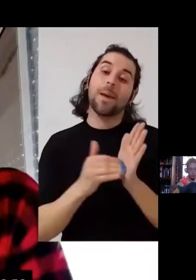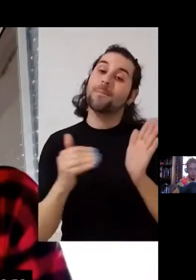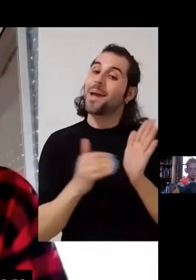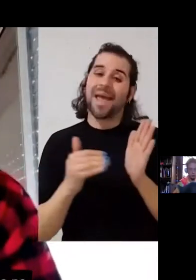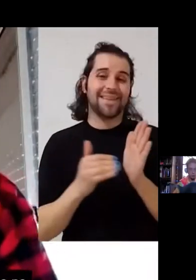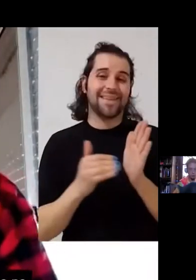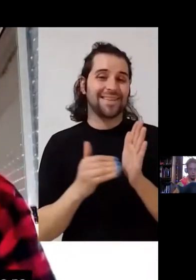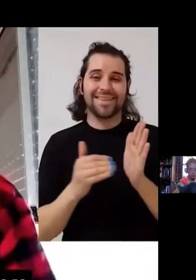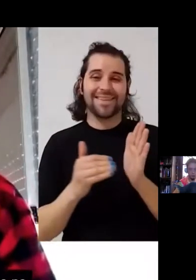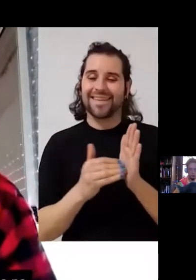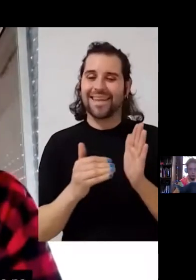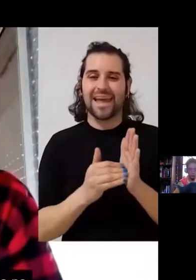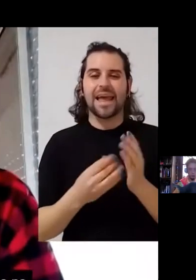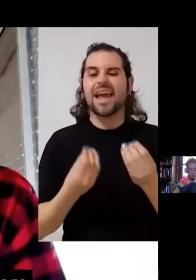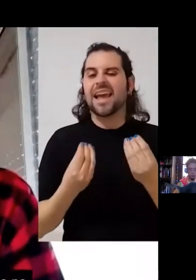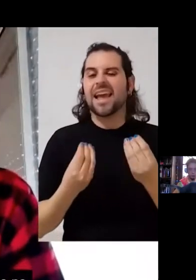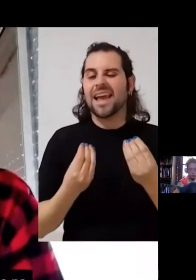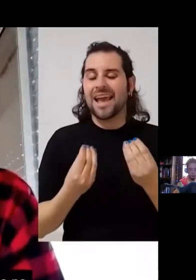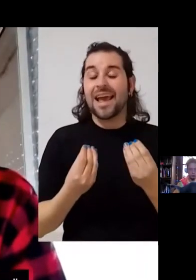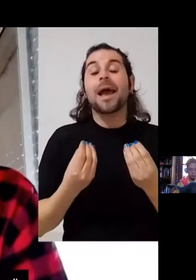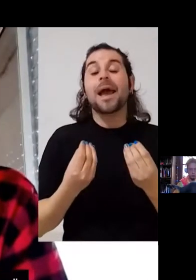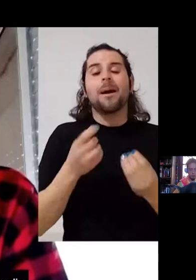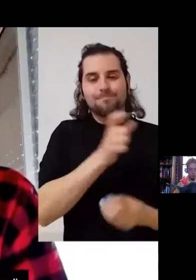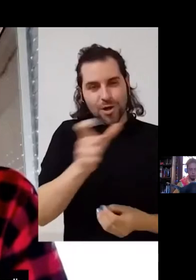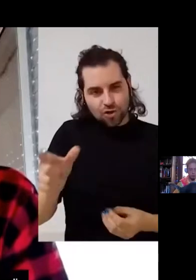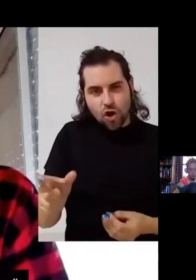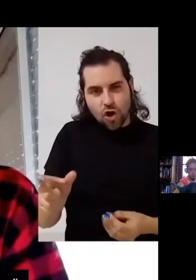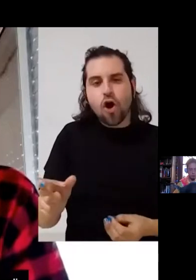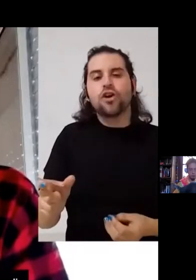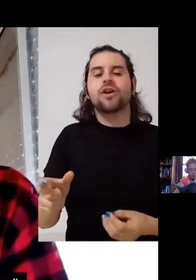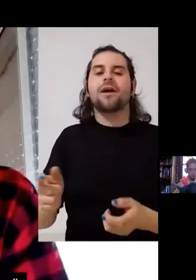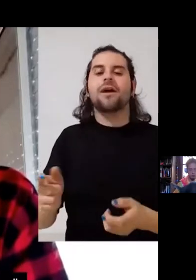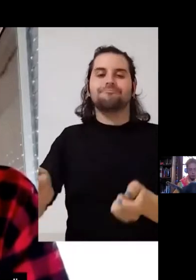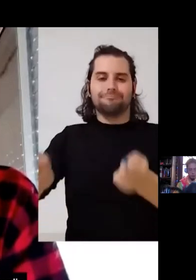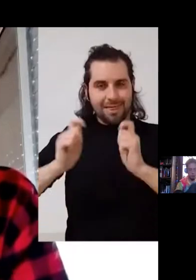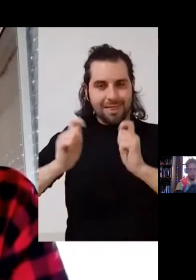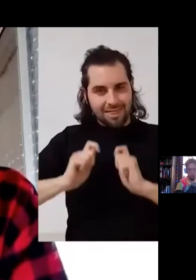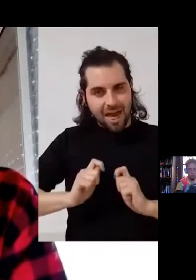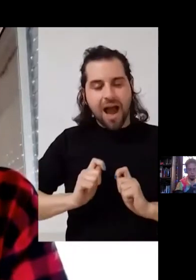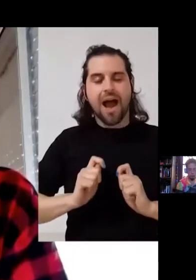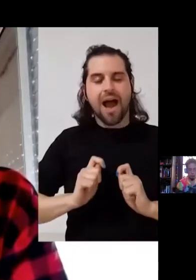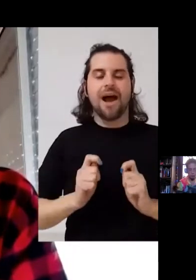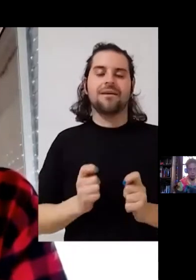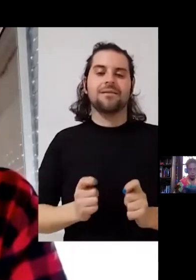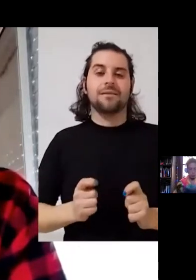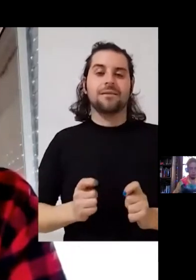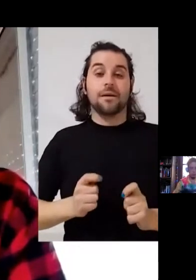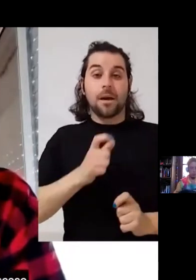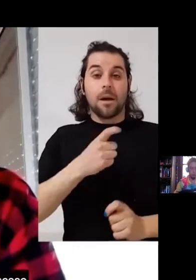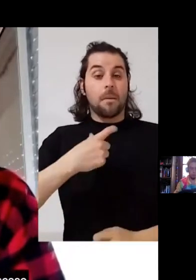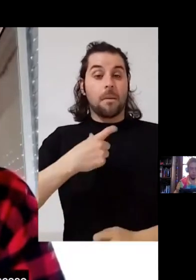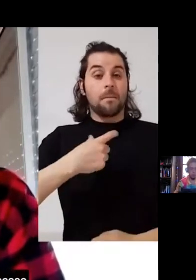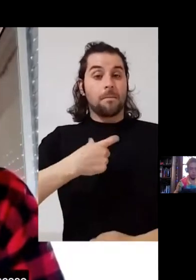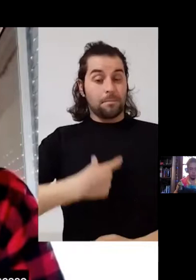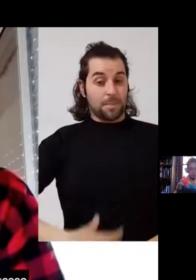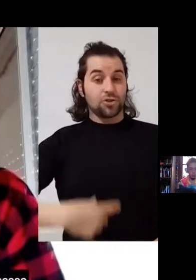intégrale sera toujours conditionnée par cette façon dans laquelle nous pouvons ou non nous développer dans un